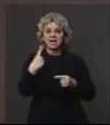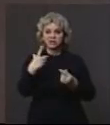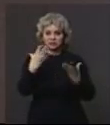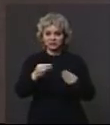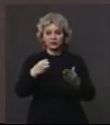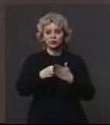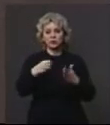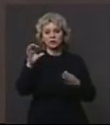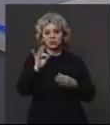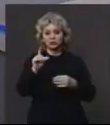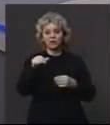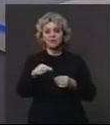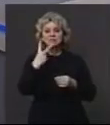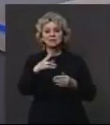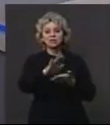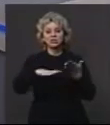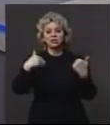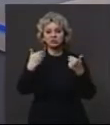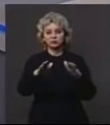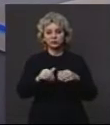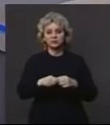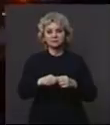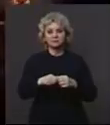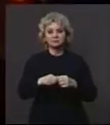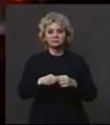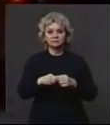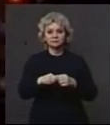до Ростова. Смотрите дальше в выпуске.